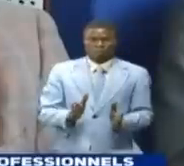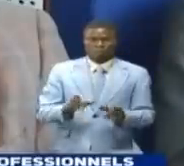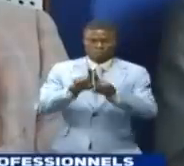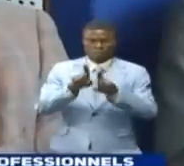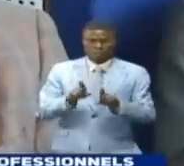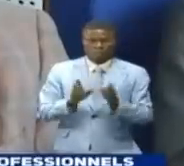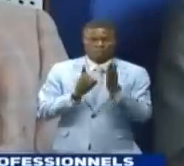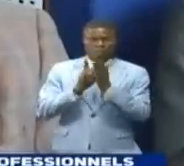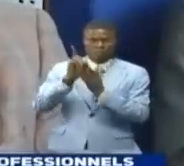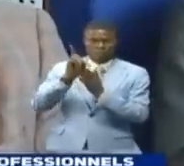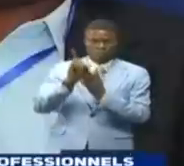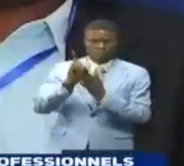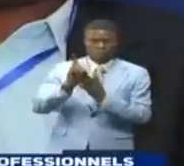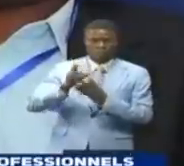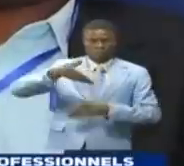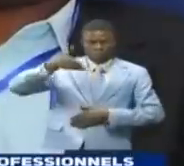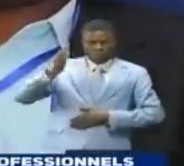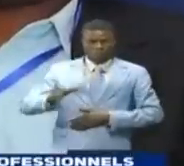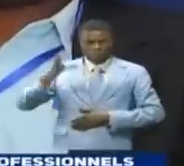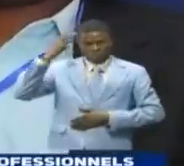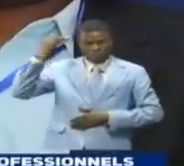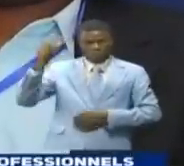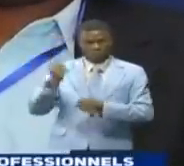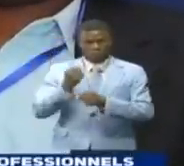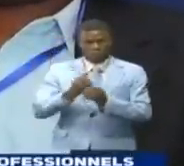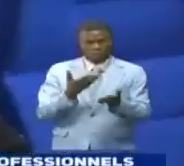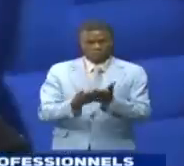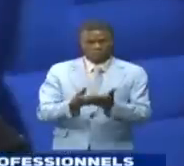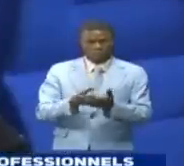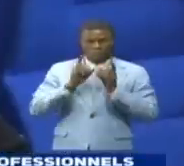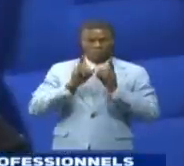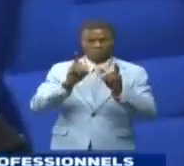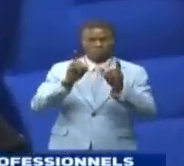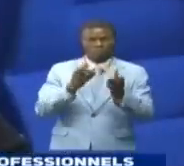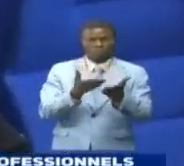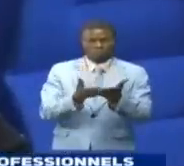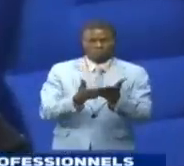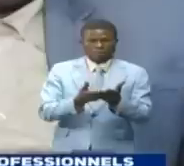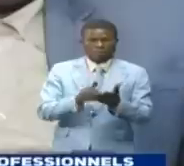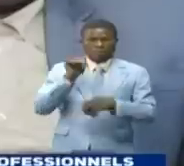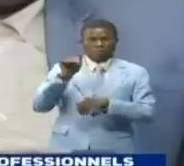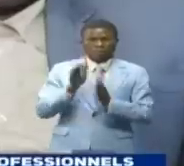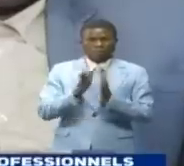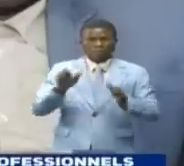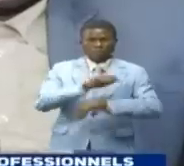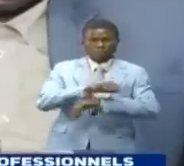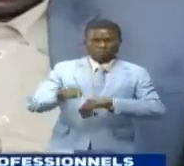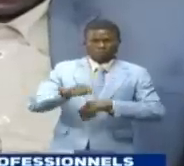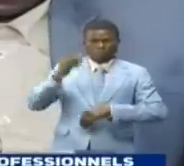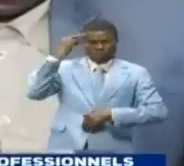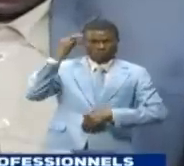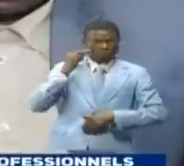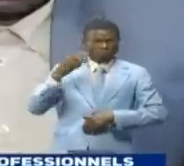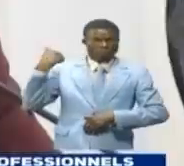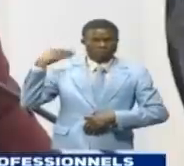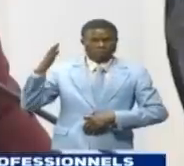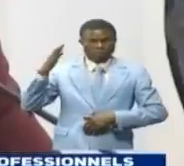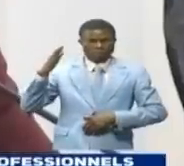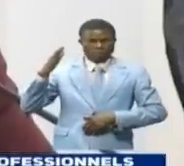le développement d'expériences professionnelles. Dans son mot de circonstance, le directeur des cabinets du ministre d'État